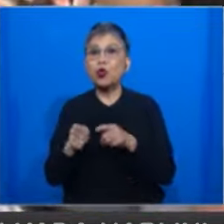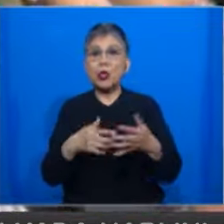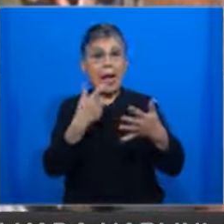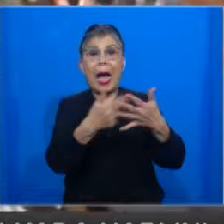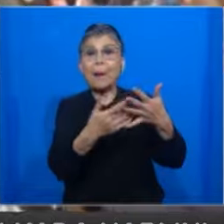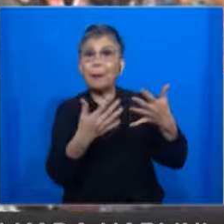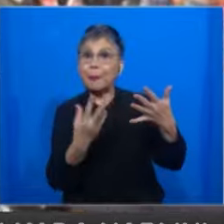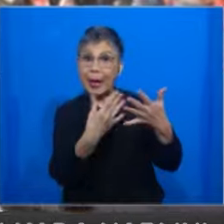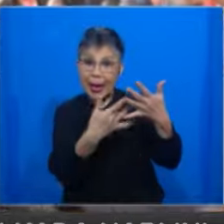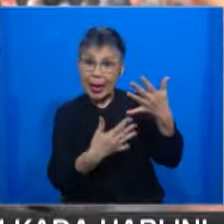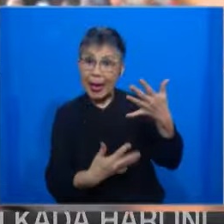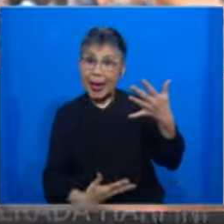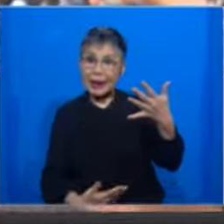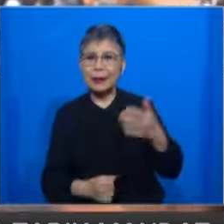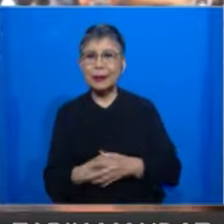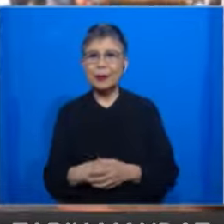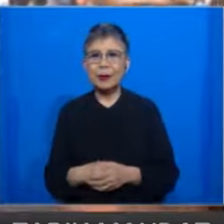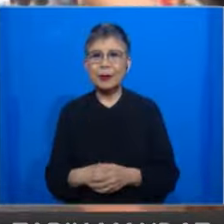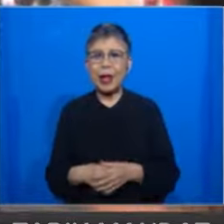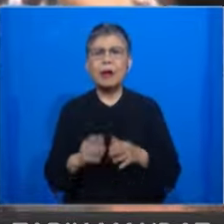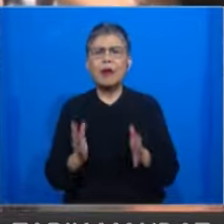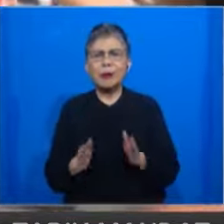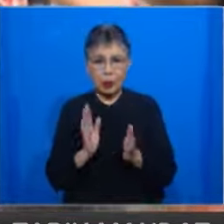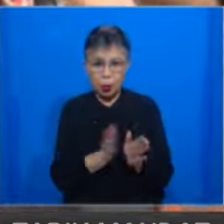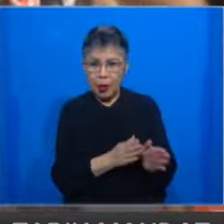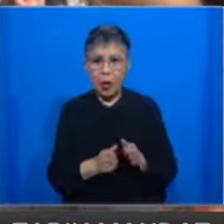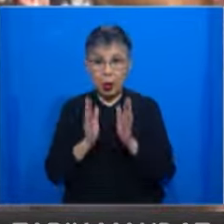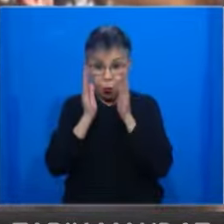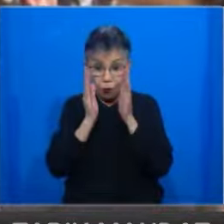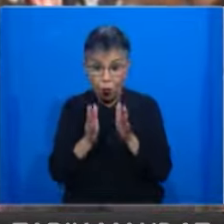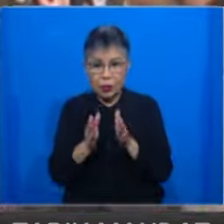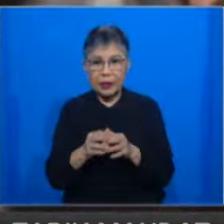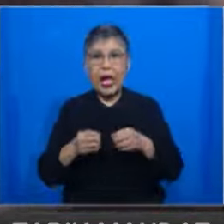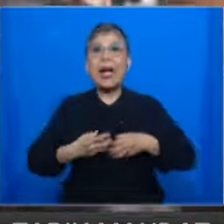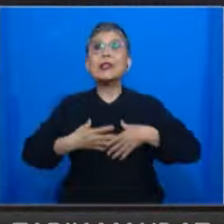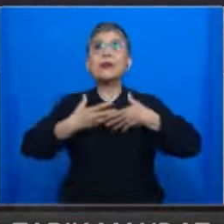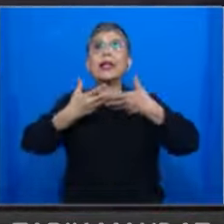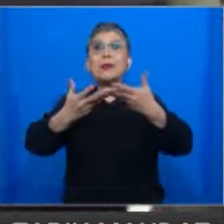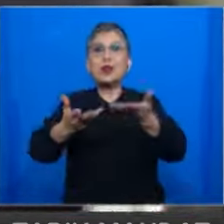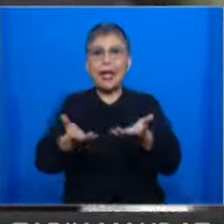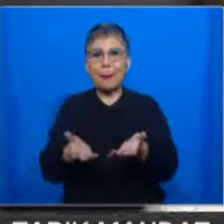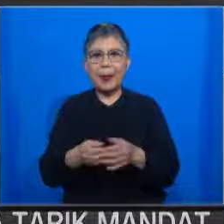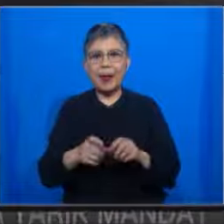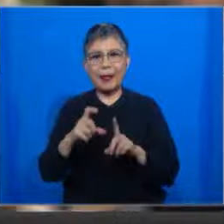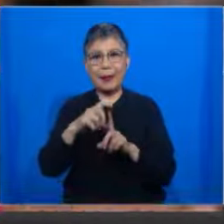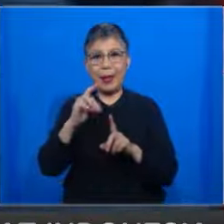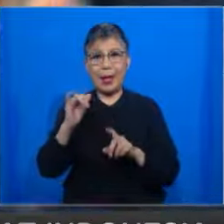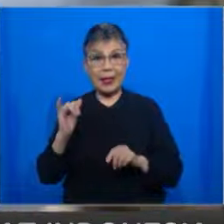tuntutan dan juga fokus dari aspirasi yang mereka ingin